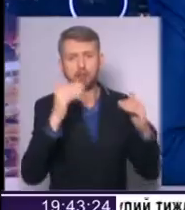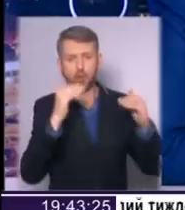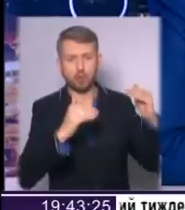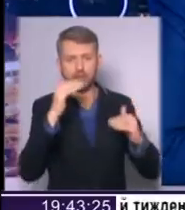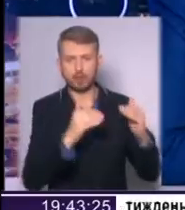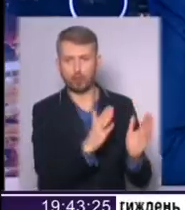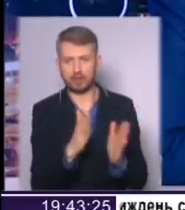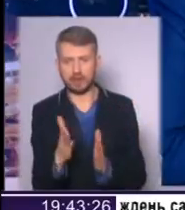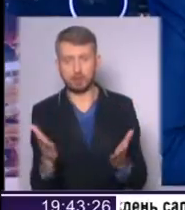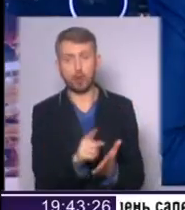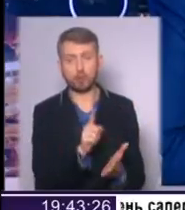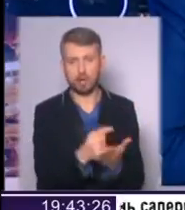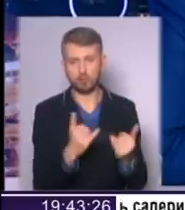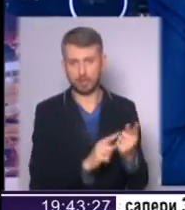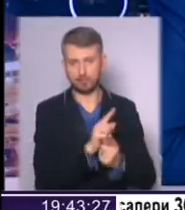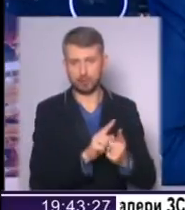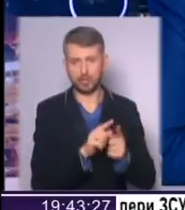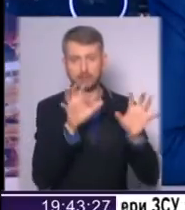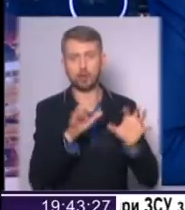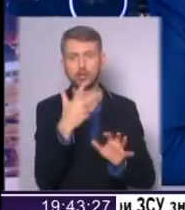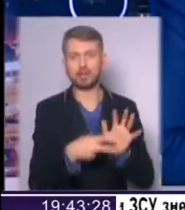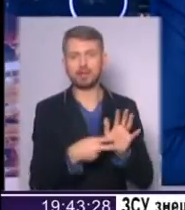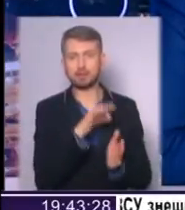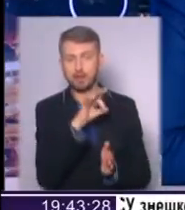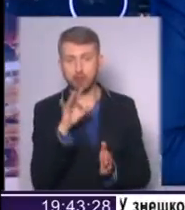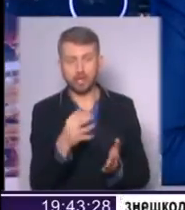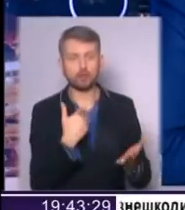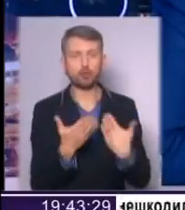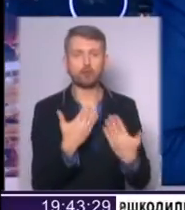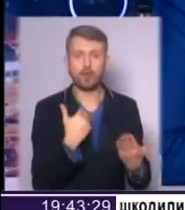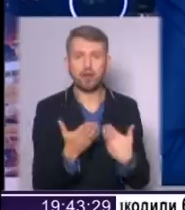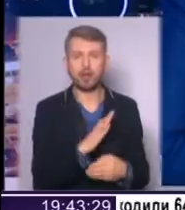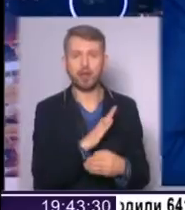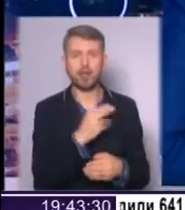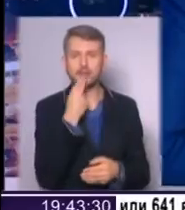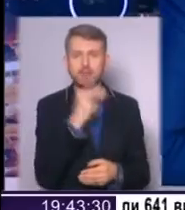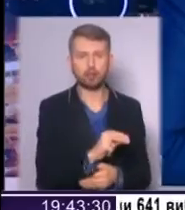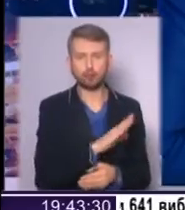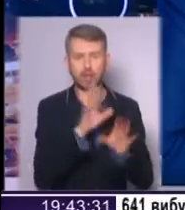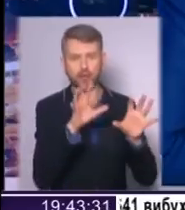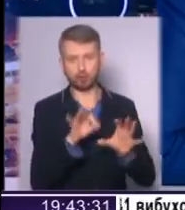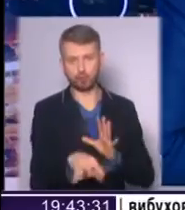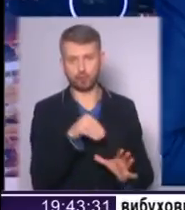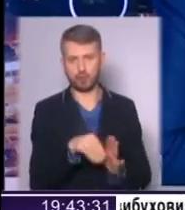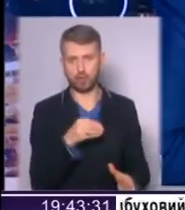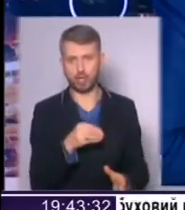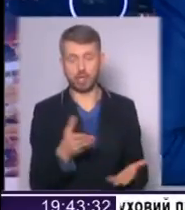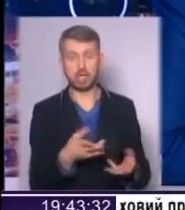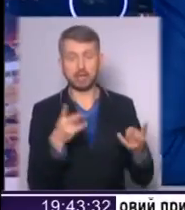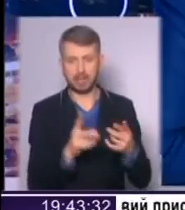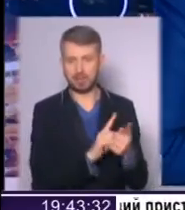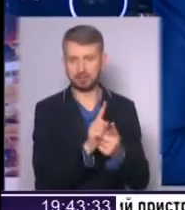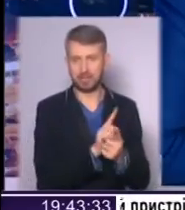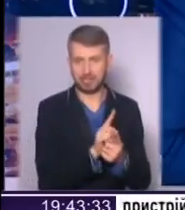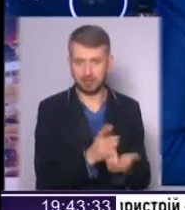ми маємо зараз змінювати. То закон 37.00, він, власне, стосувався недосконалого закону про вибори, який треба змінити.